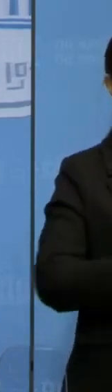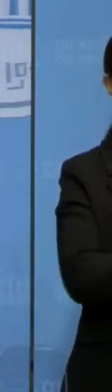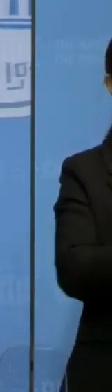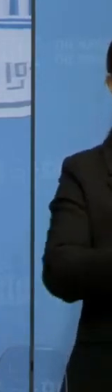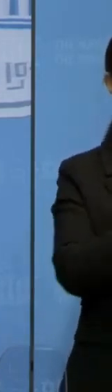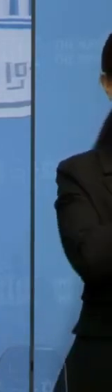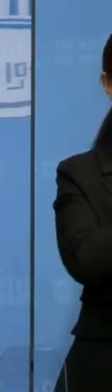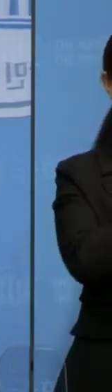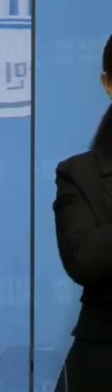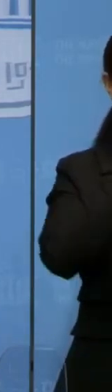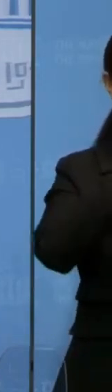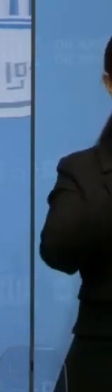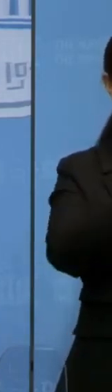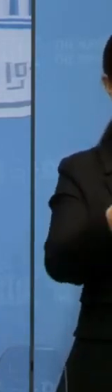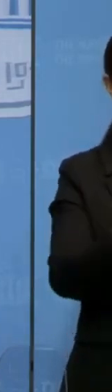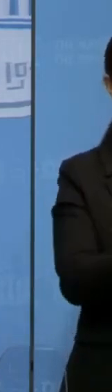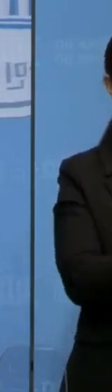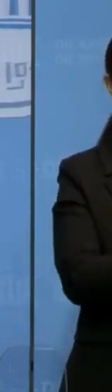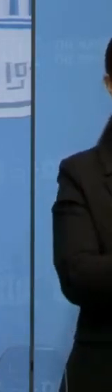여러분